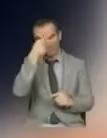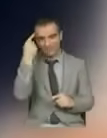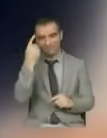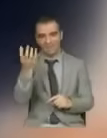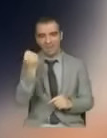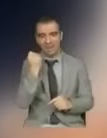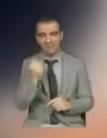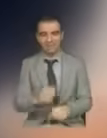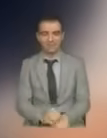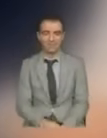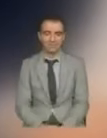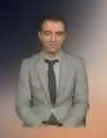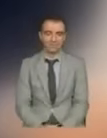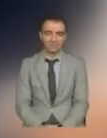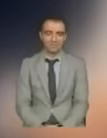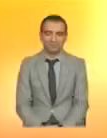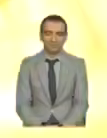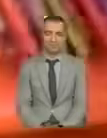aldı.